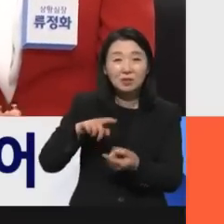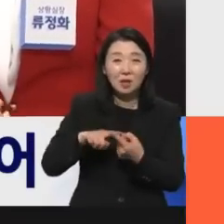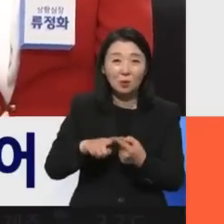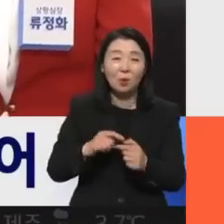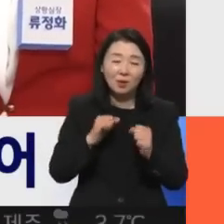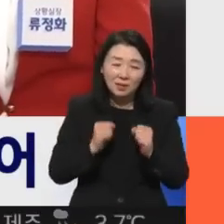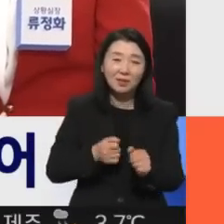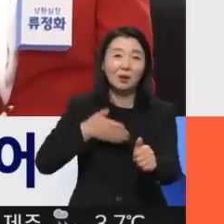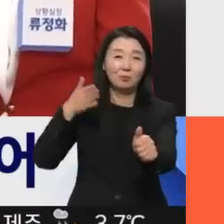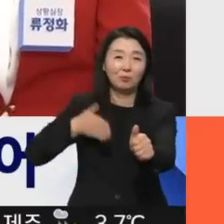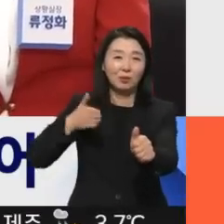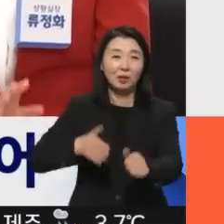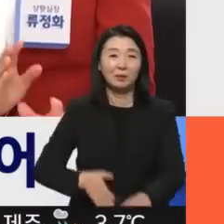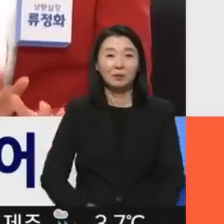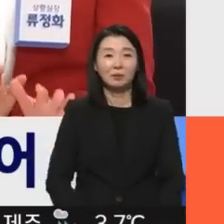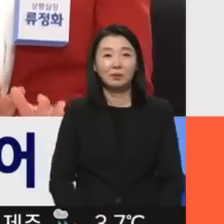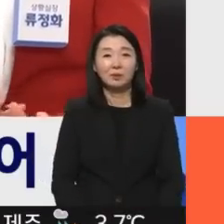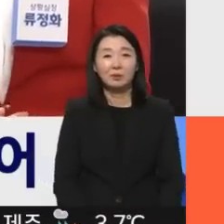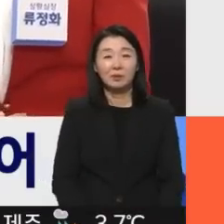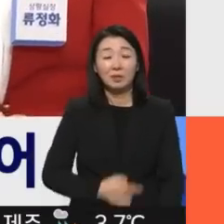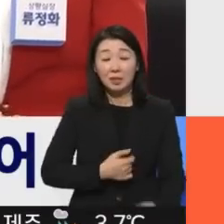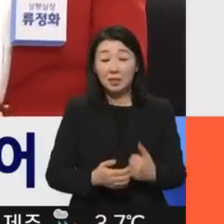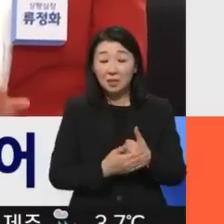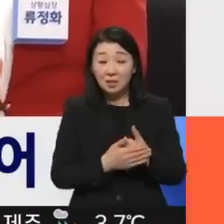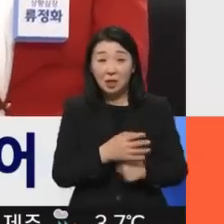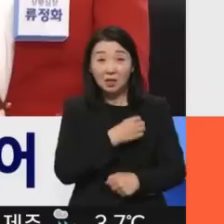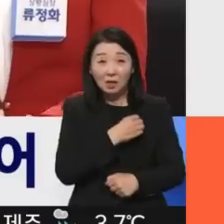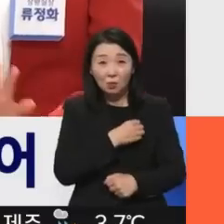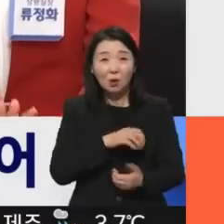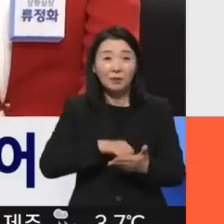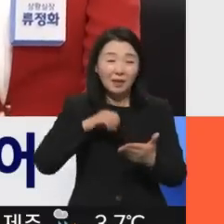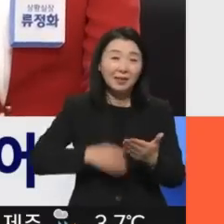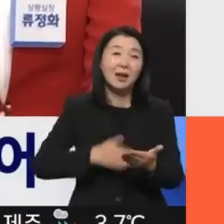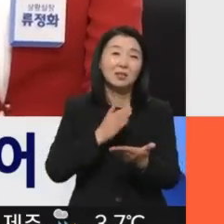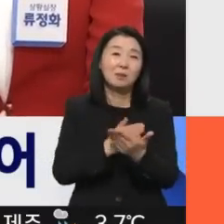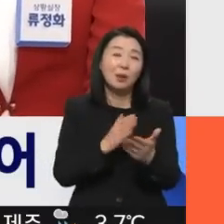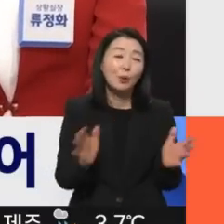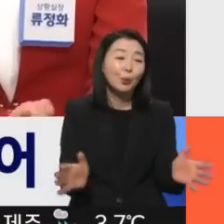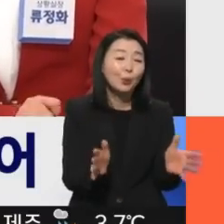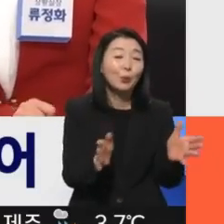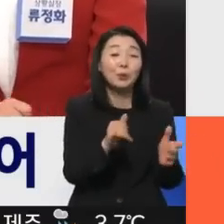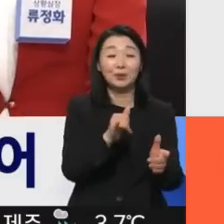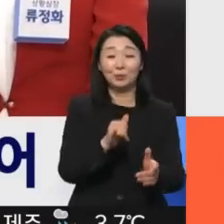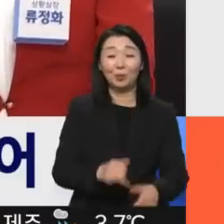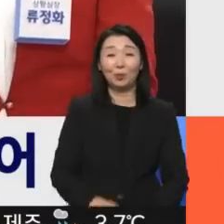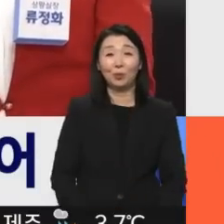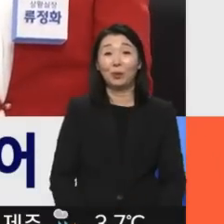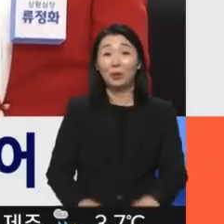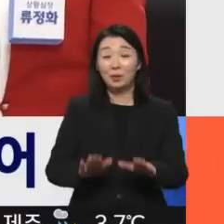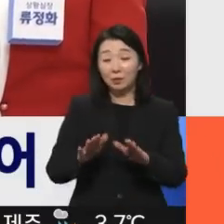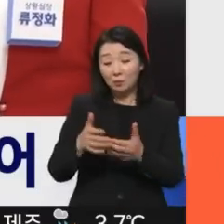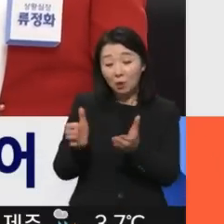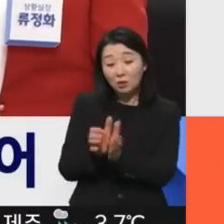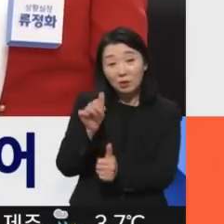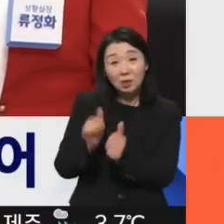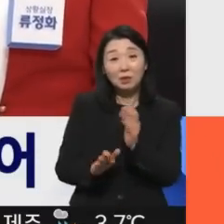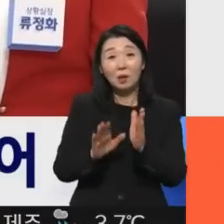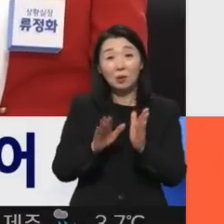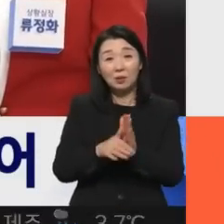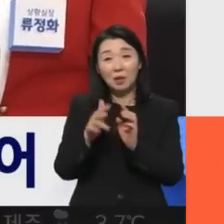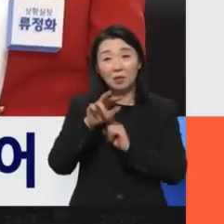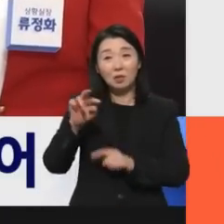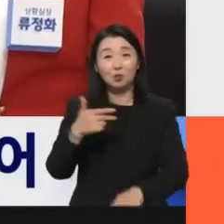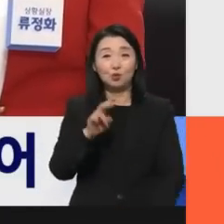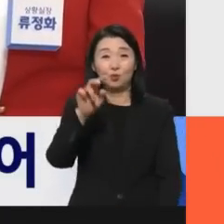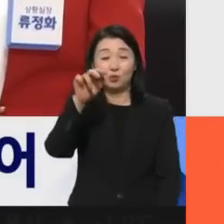이런 이야기까지 했었는데 자신을 지지하는 당원들 탈당하지 말라고 이제 다독인 거죠. 이제 이번 전당대회에서는 이준석